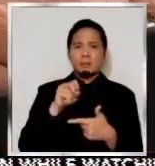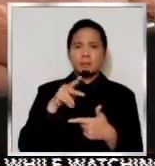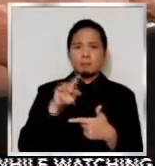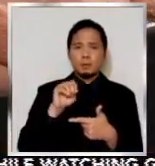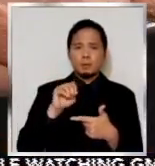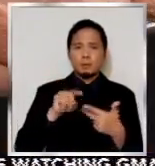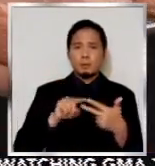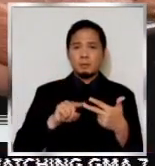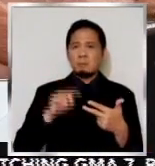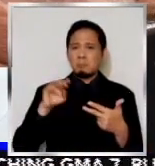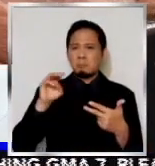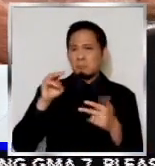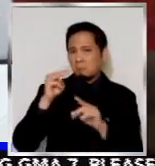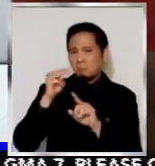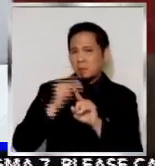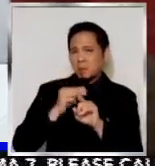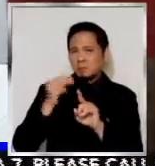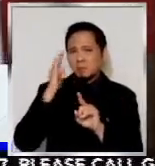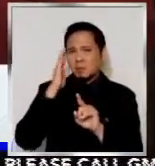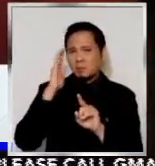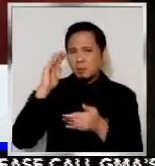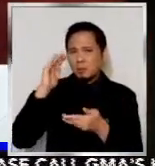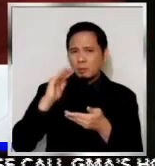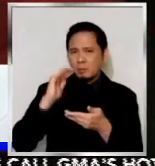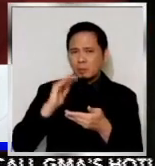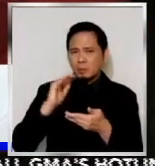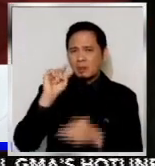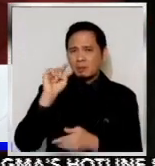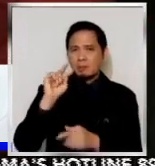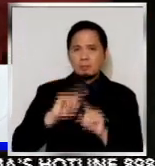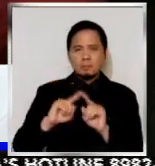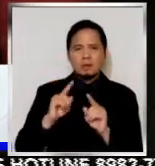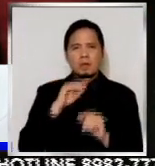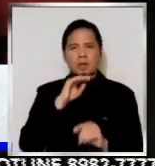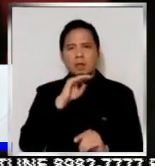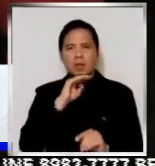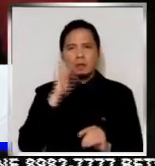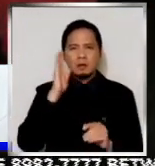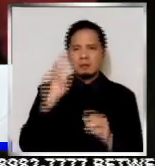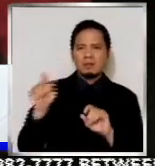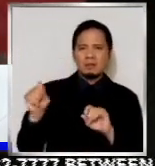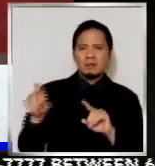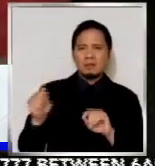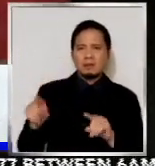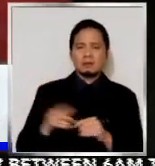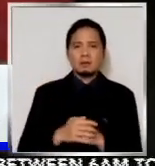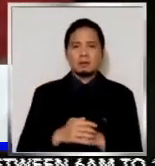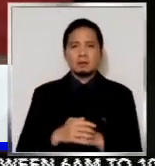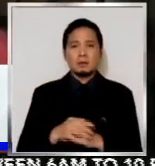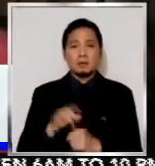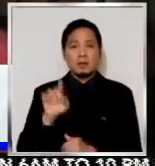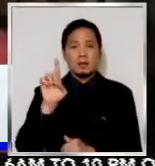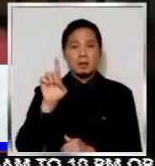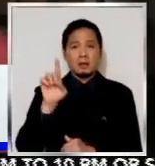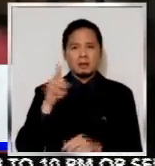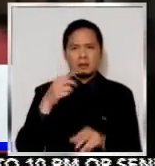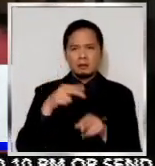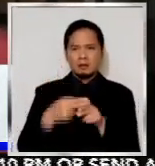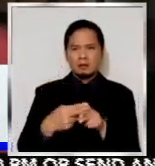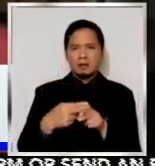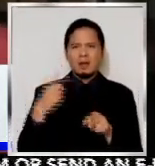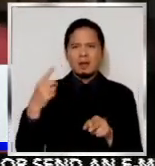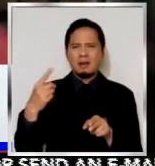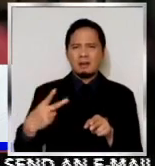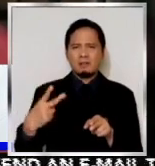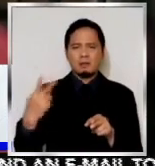pero hirap pa rin ang mamimili. Oh, dati 1 kilo, ngayon ano na lang, kalahati na lang. Kasi mahal yung